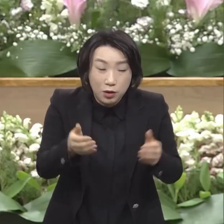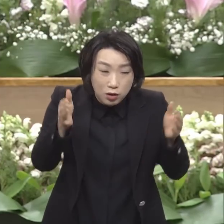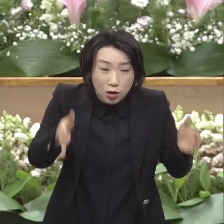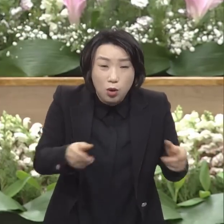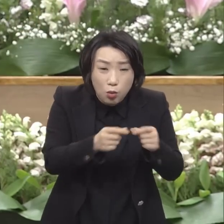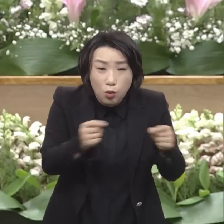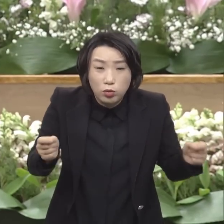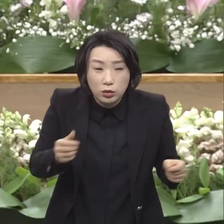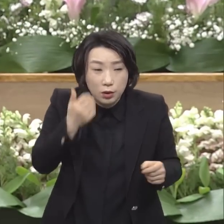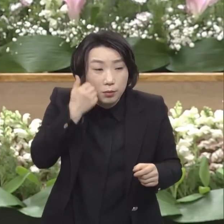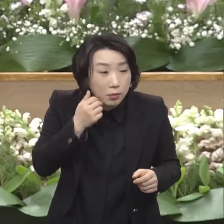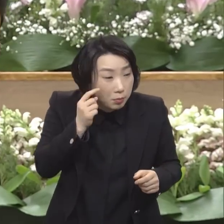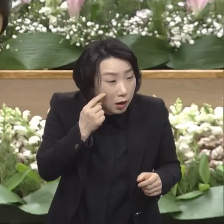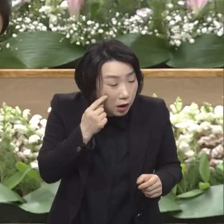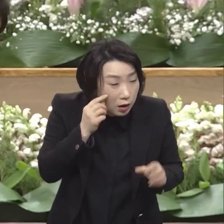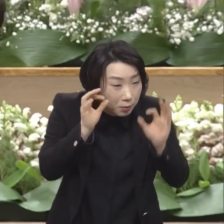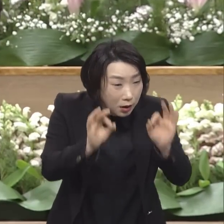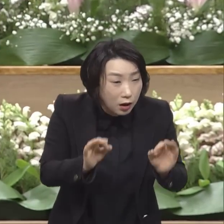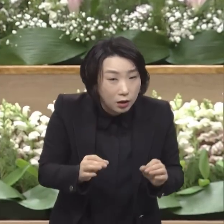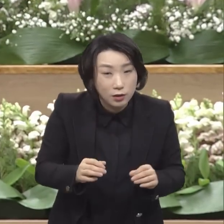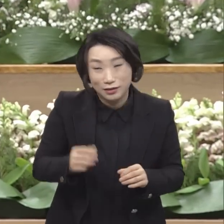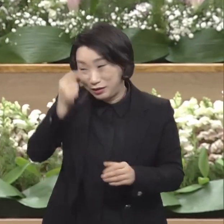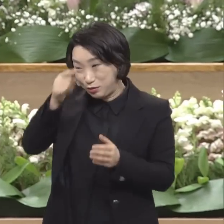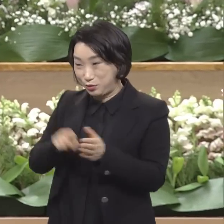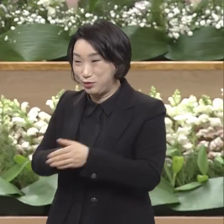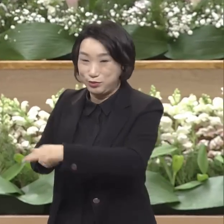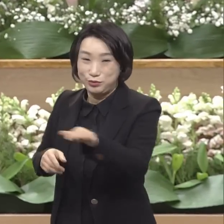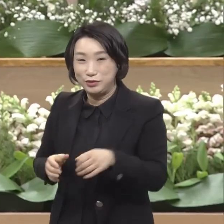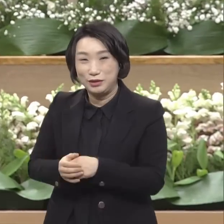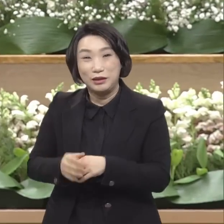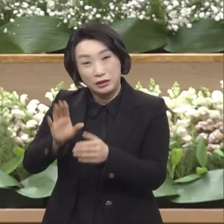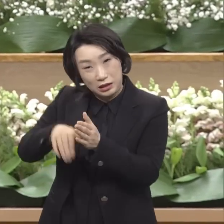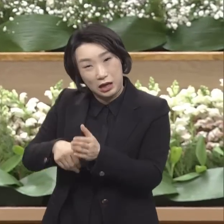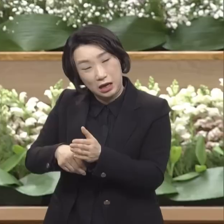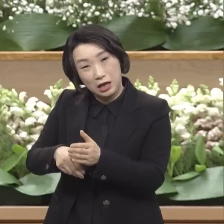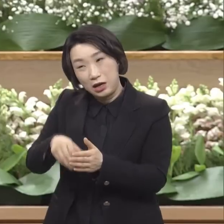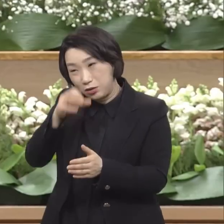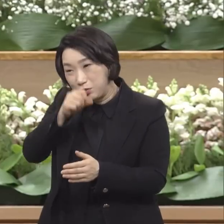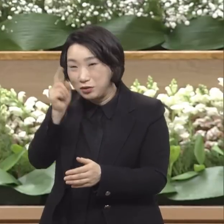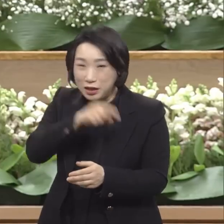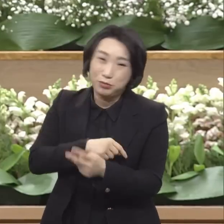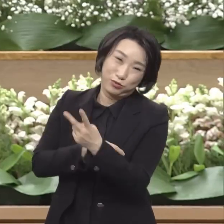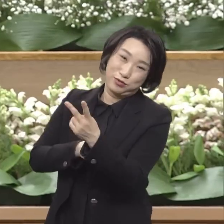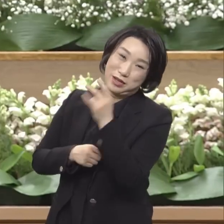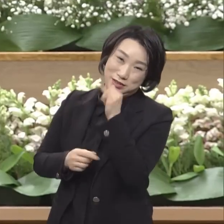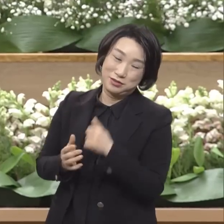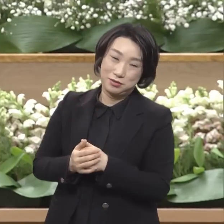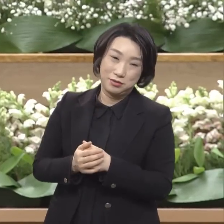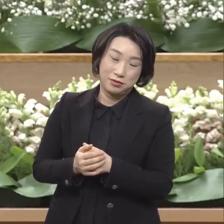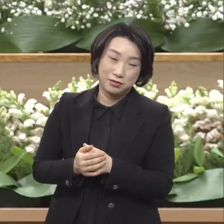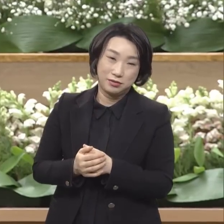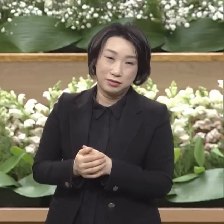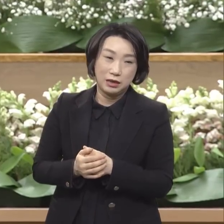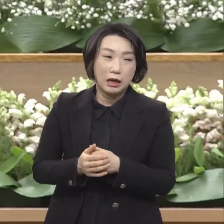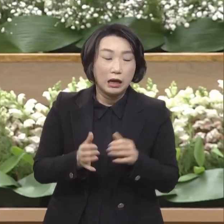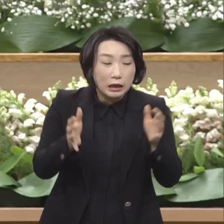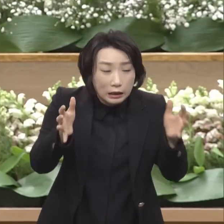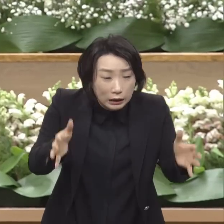사람들은, 참 우리 기독교인들은 그 시간이 좋을 수도 있고 아플 수도 있어요. 근데 그